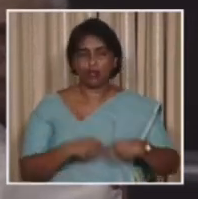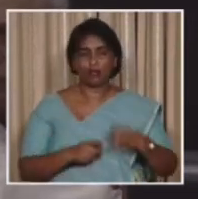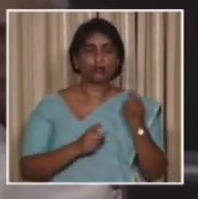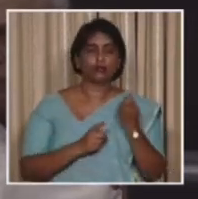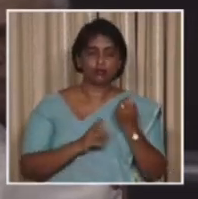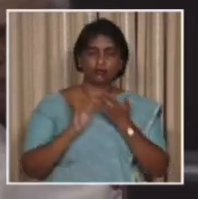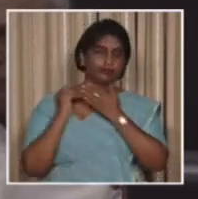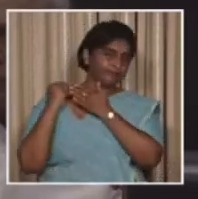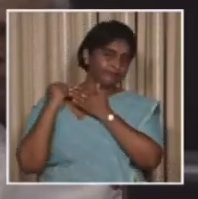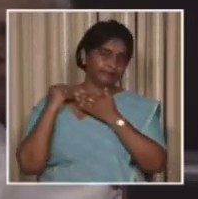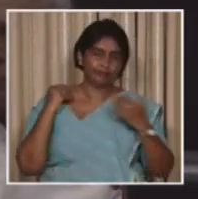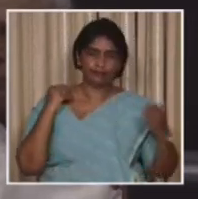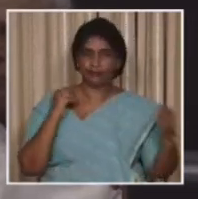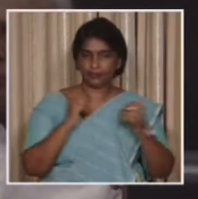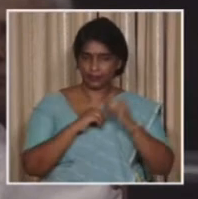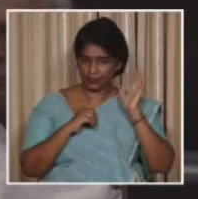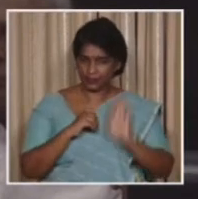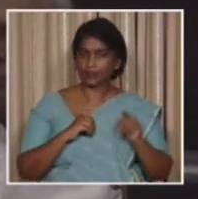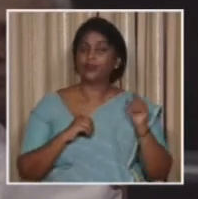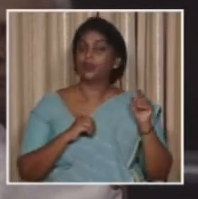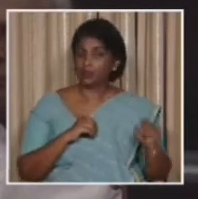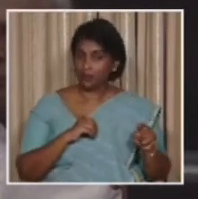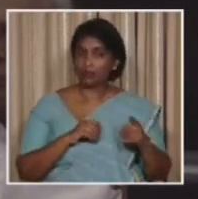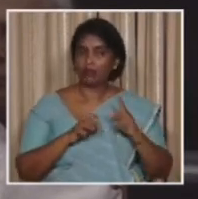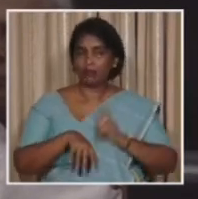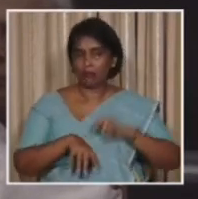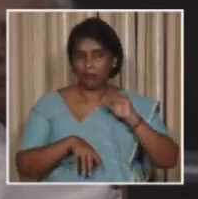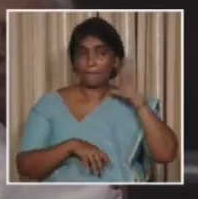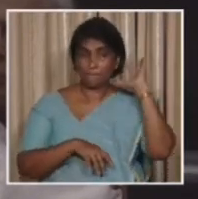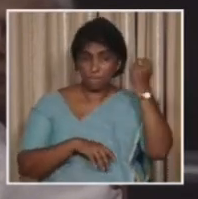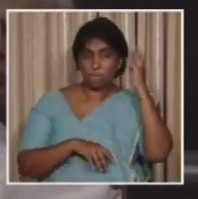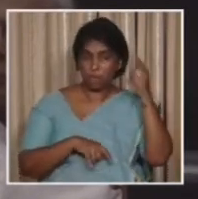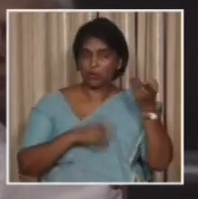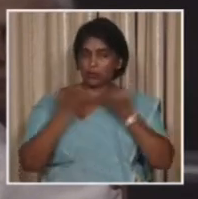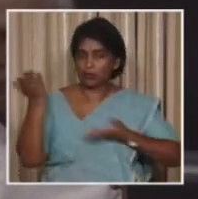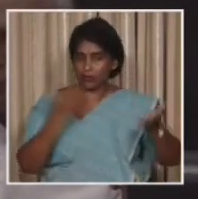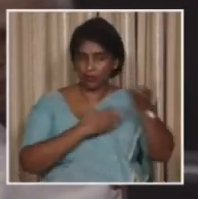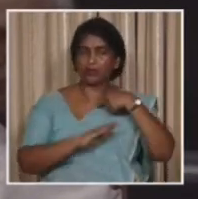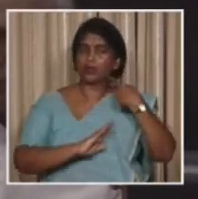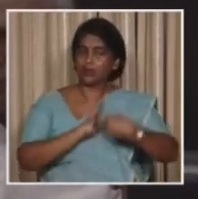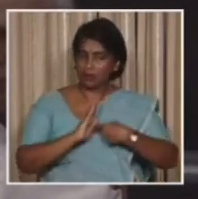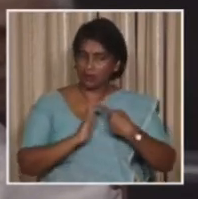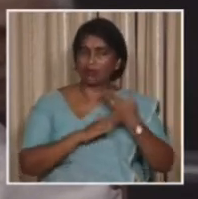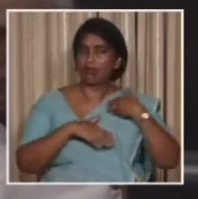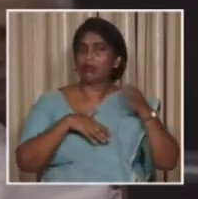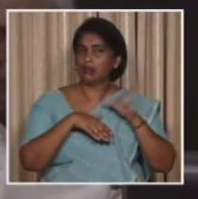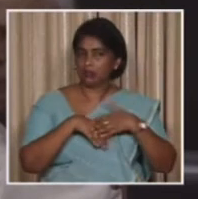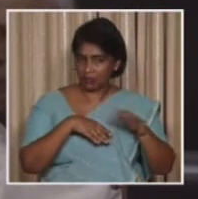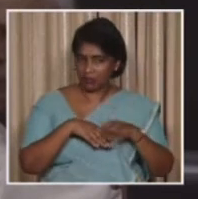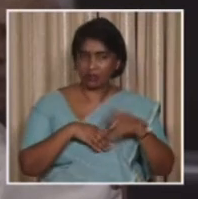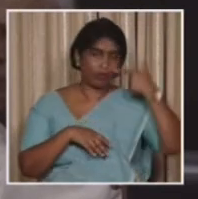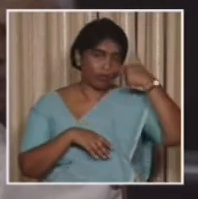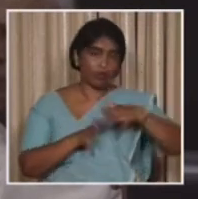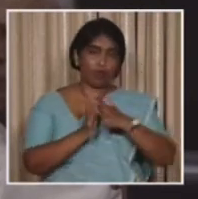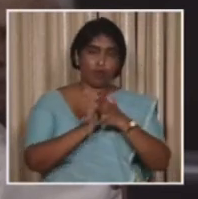ලෙස එතැන් පටන් ක්‍රියාත්මක වුණා. ඒ අයහපත් ප්‍රතිඵල ඔබ සැම මේ රටේ අත්විඳා. ඉන්ධන